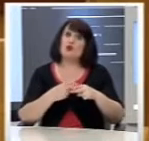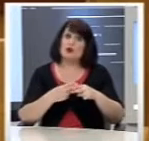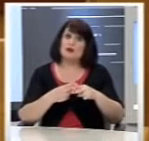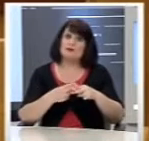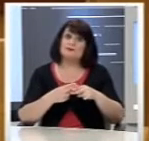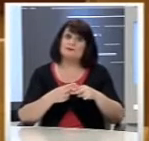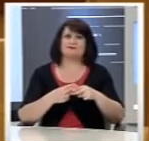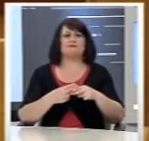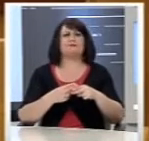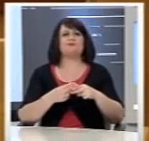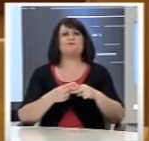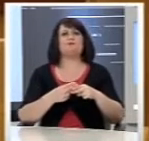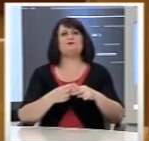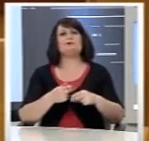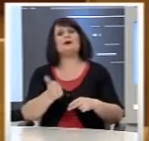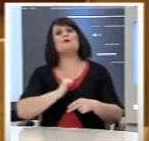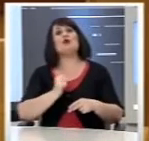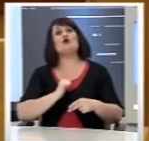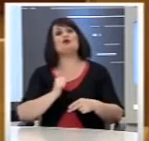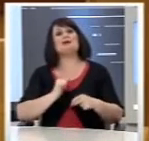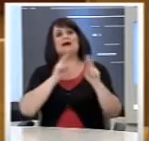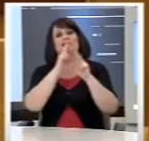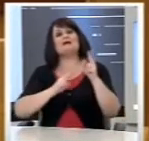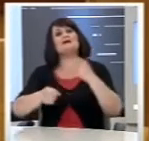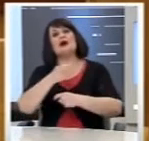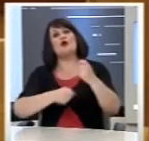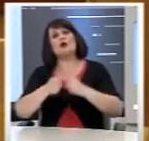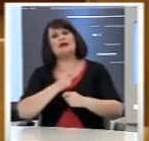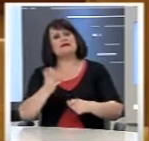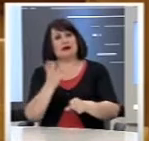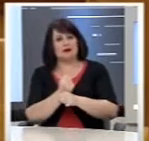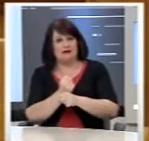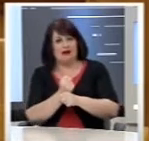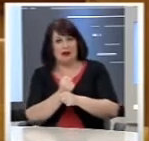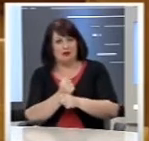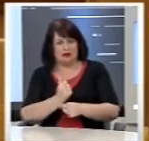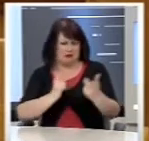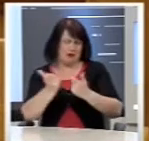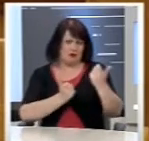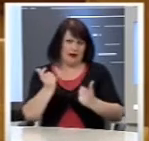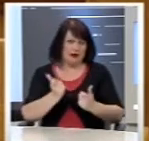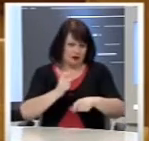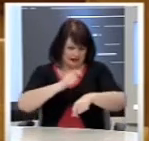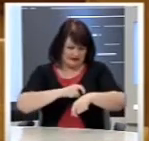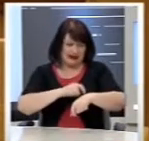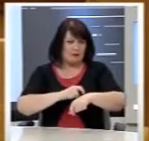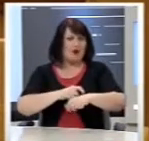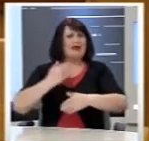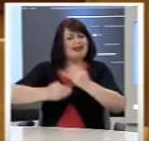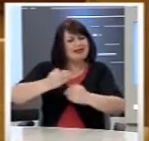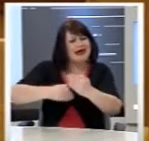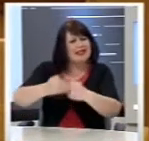πως η έξοδος της χώρας στις διεθνείς αγορές δεν αποτελεί μία στιγμή, αλλά μία μακρά